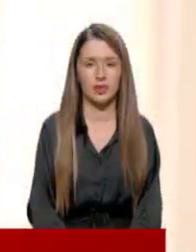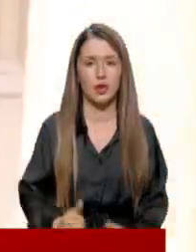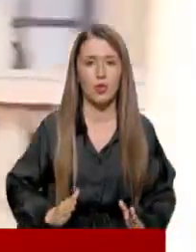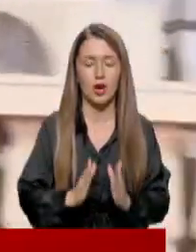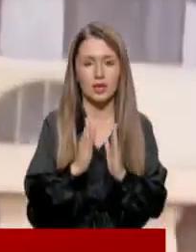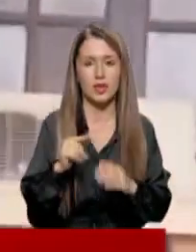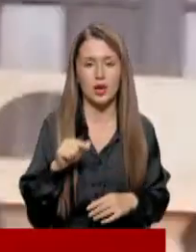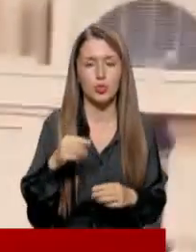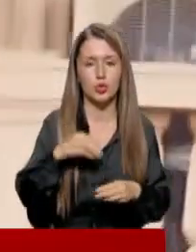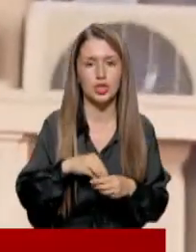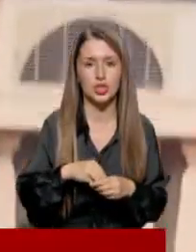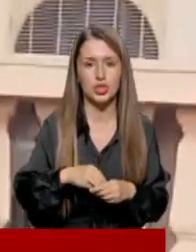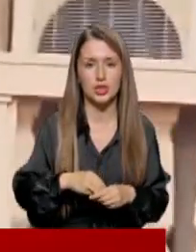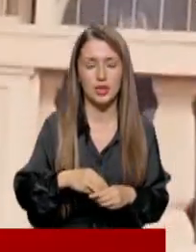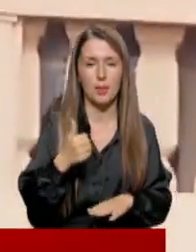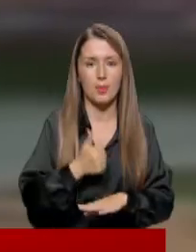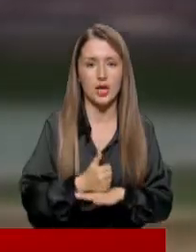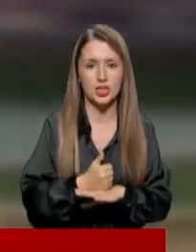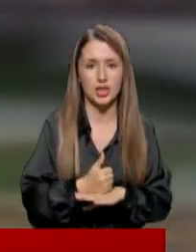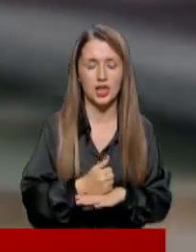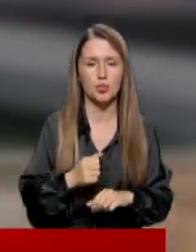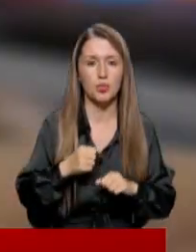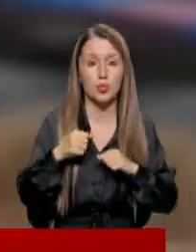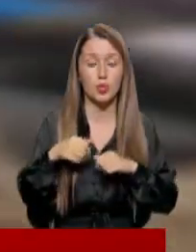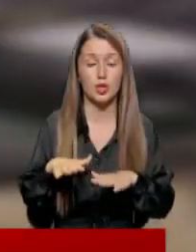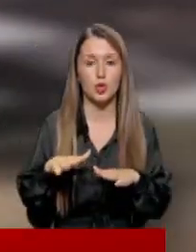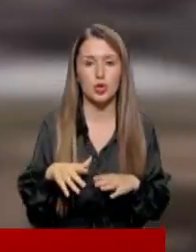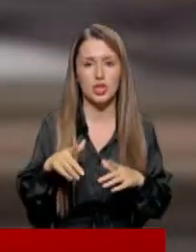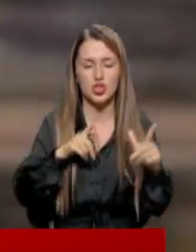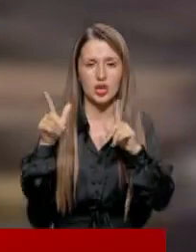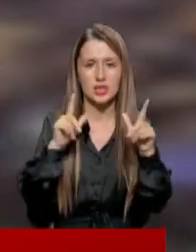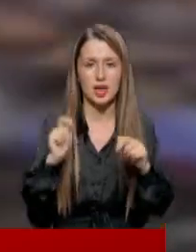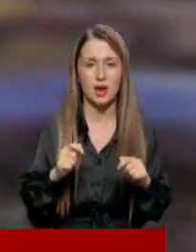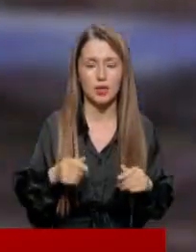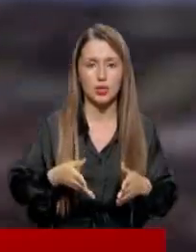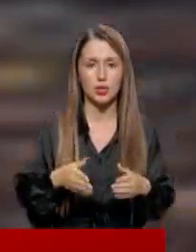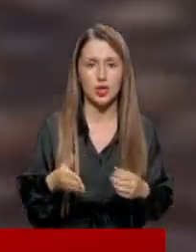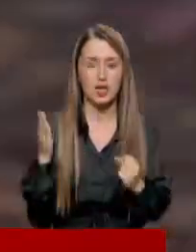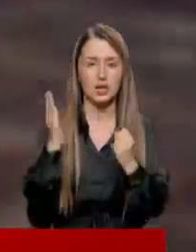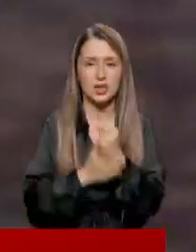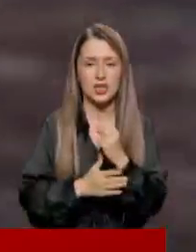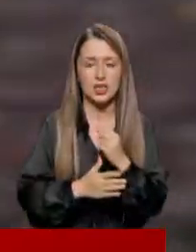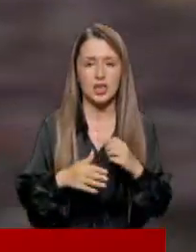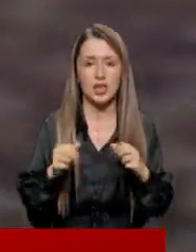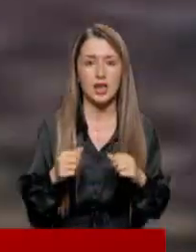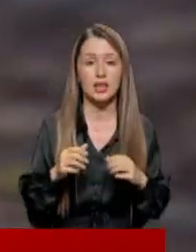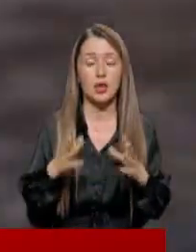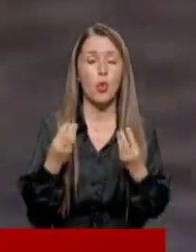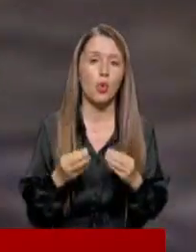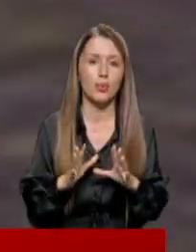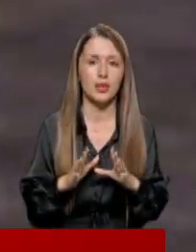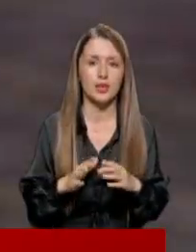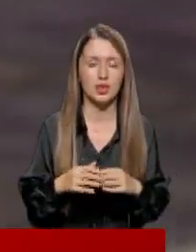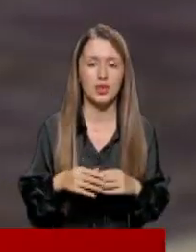Muhalifler bugün için başkent Kolombo'da büyük protesto çağrısı yaptı. Sokağa çıkma yasağı ilanı etkili olmadı. Binlerce